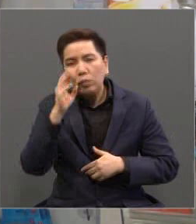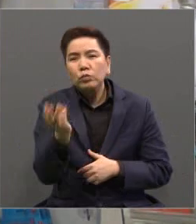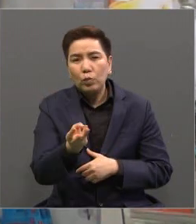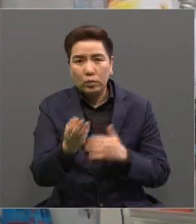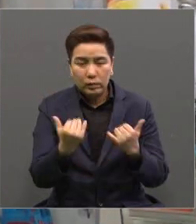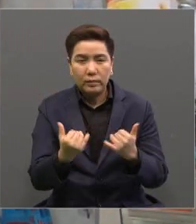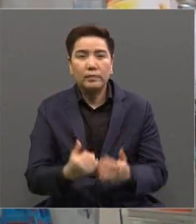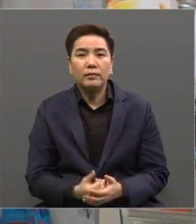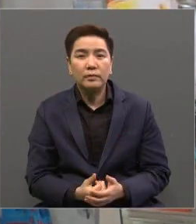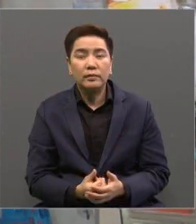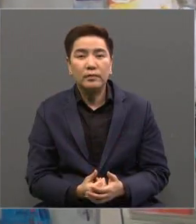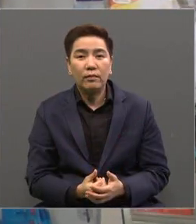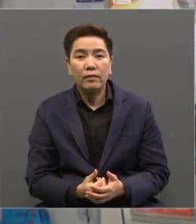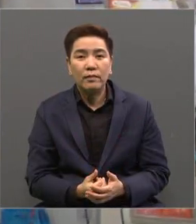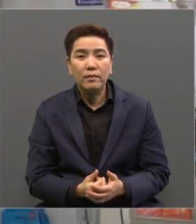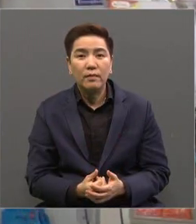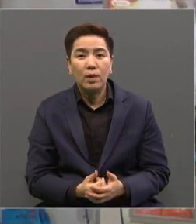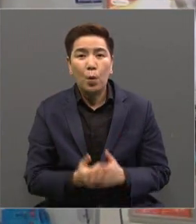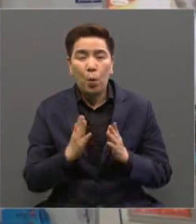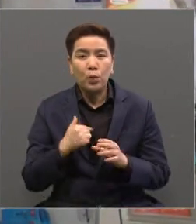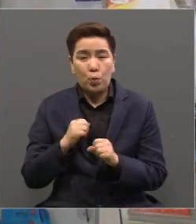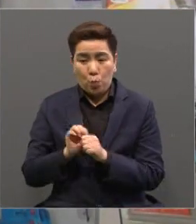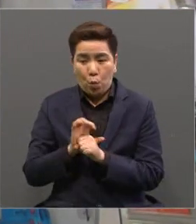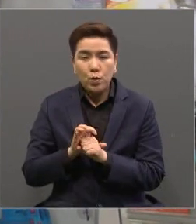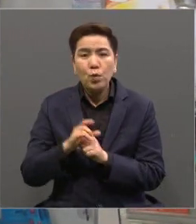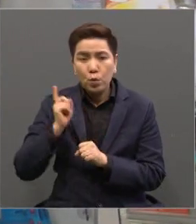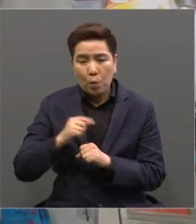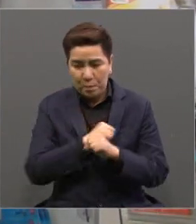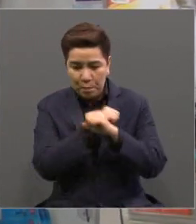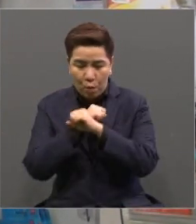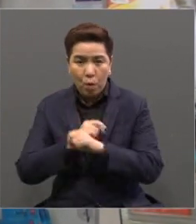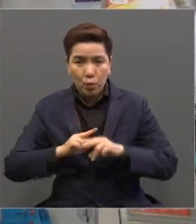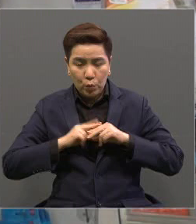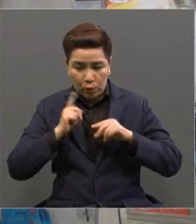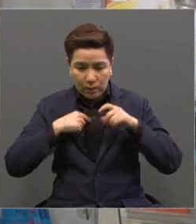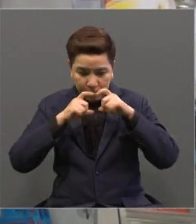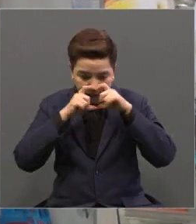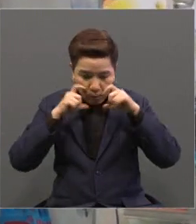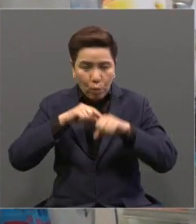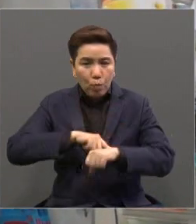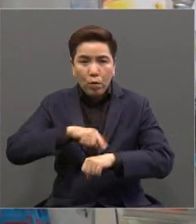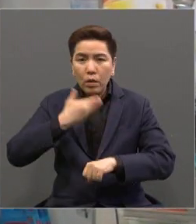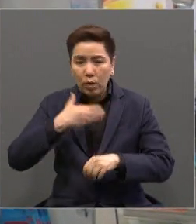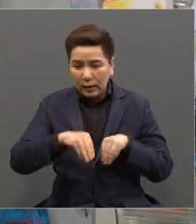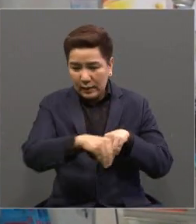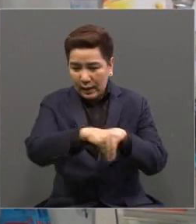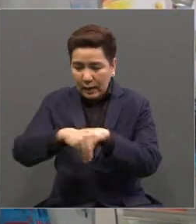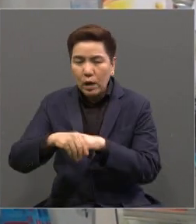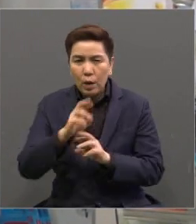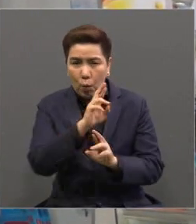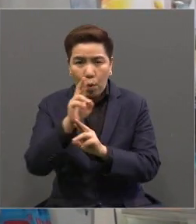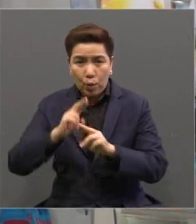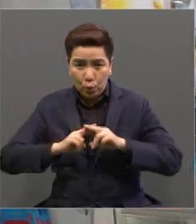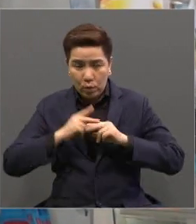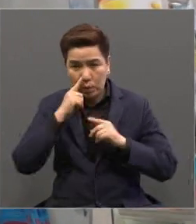เนาะแต่ว่าคนที่เป็นโควิดก็คือต้องป้องกันตนเองใส่แมสตลอดเวลาเวลาอยู่ใกล้คนอื่นอะไรพวกนี้ครับก็คือ